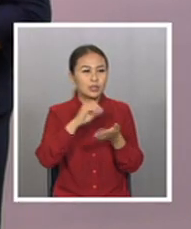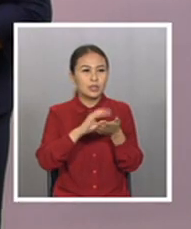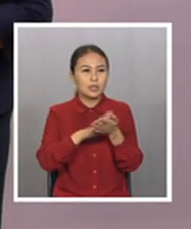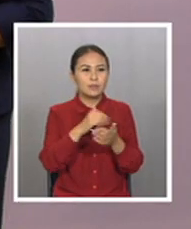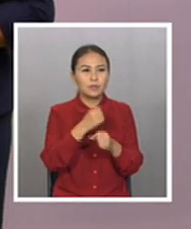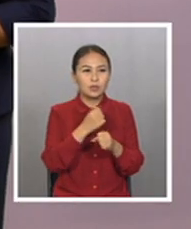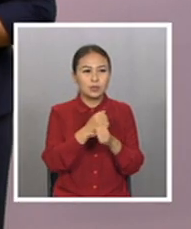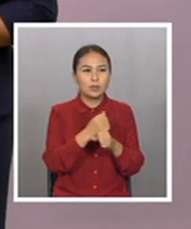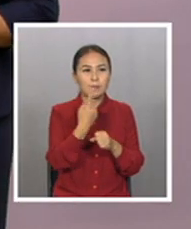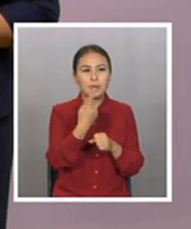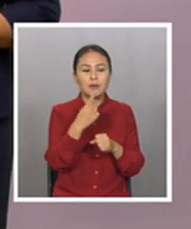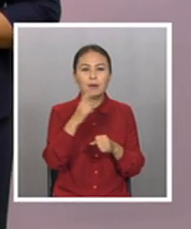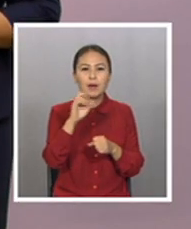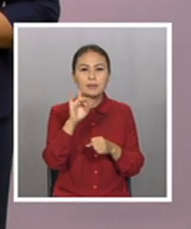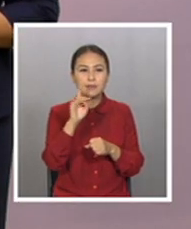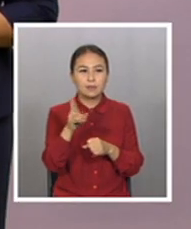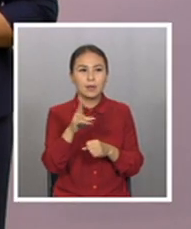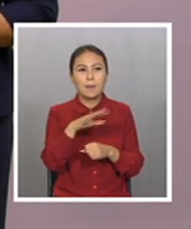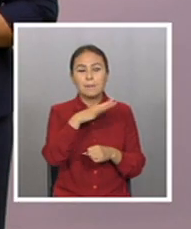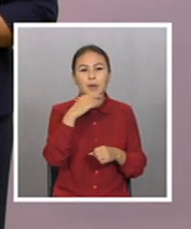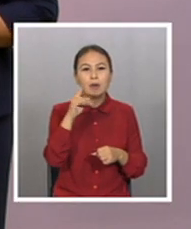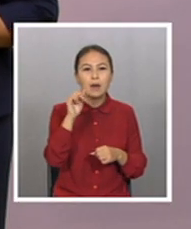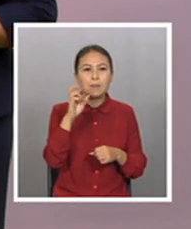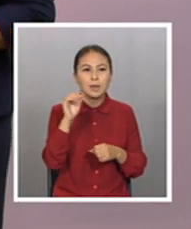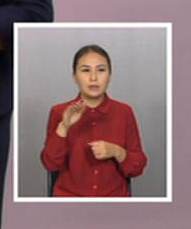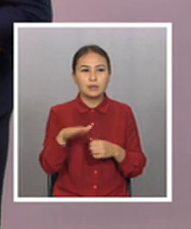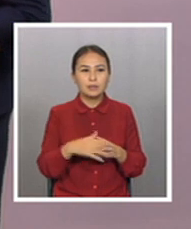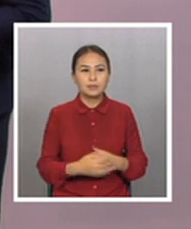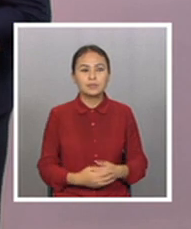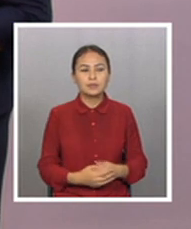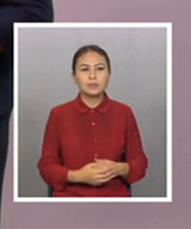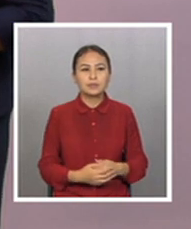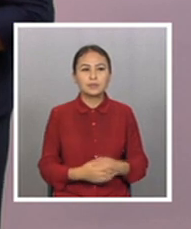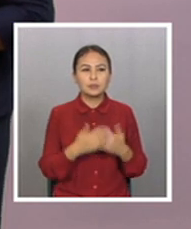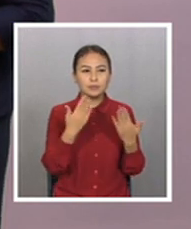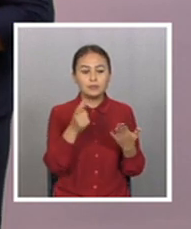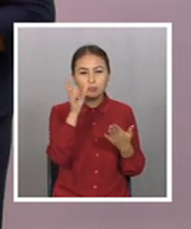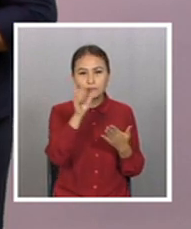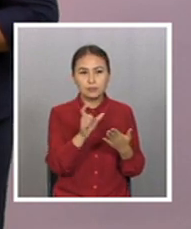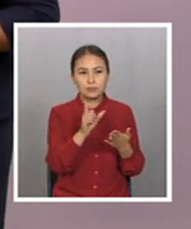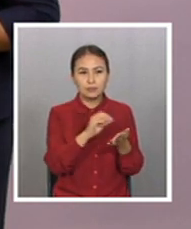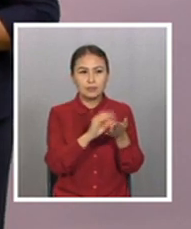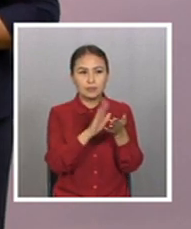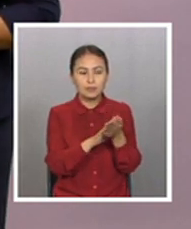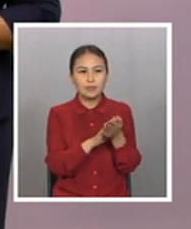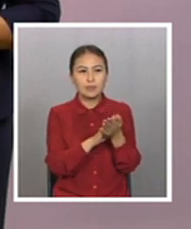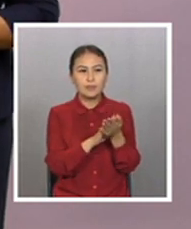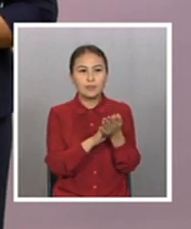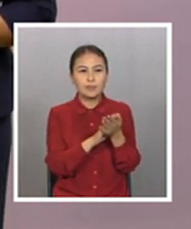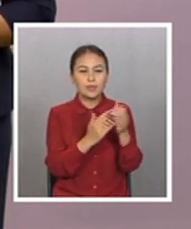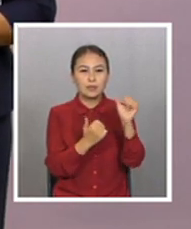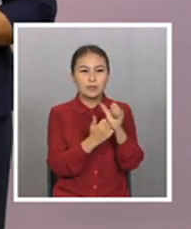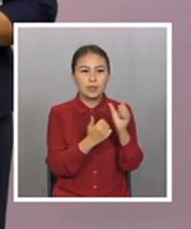Бір қазық мың қабат. Бұл сан есім мен зат есімнің